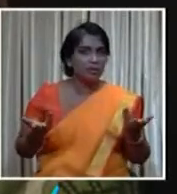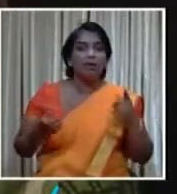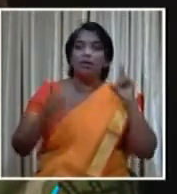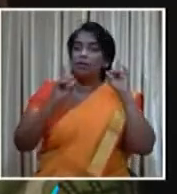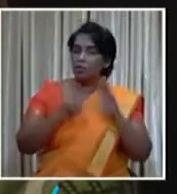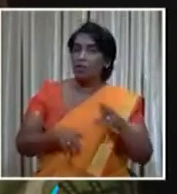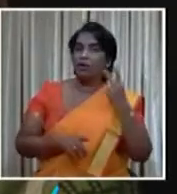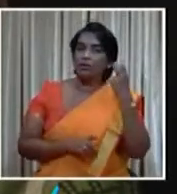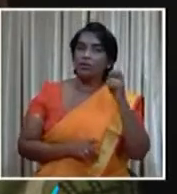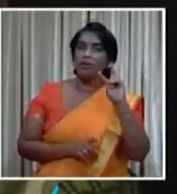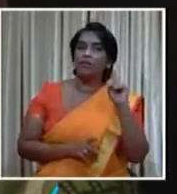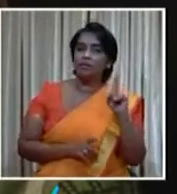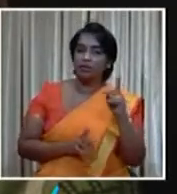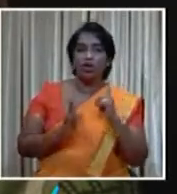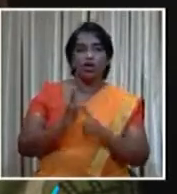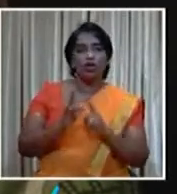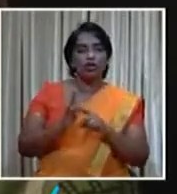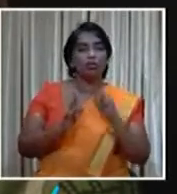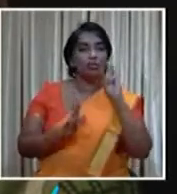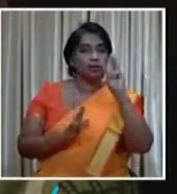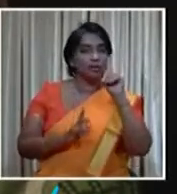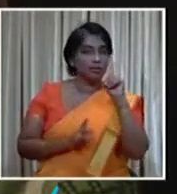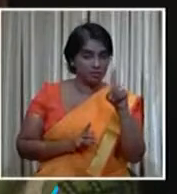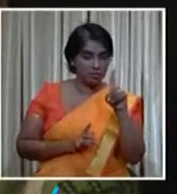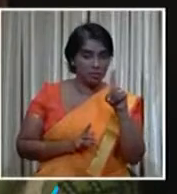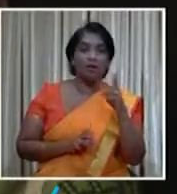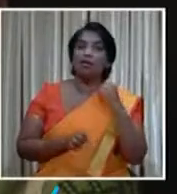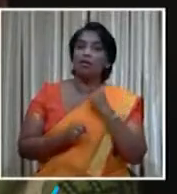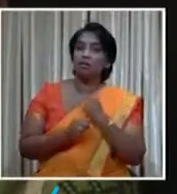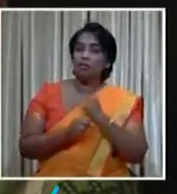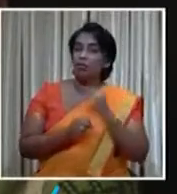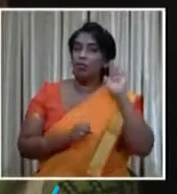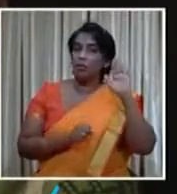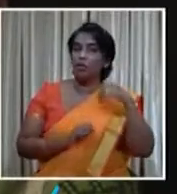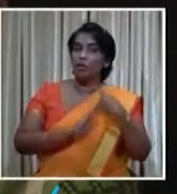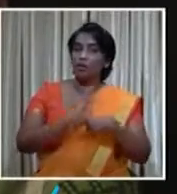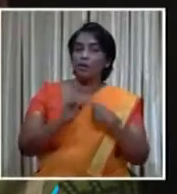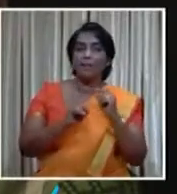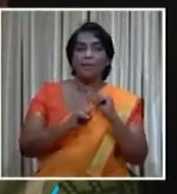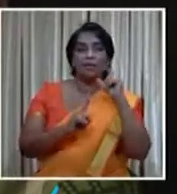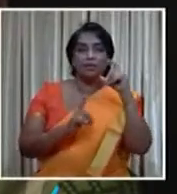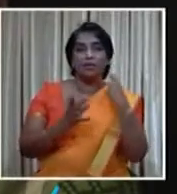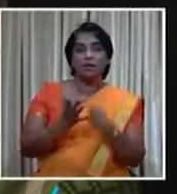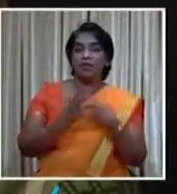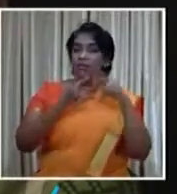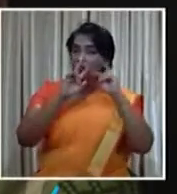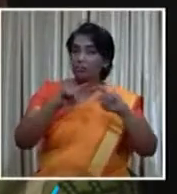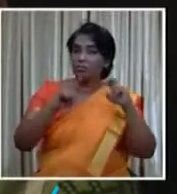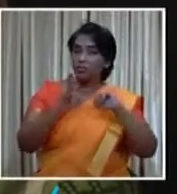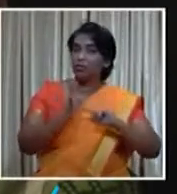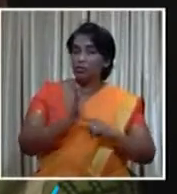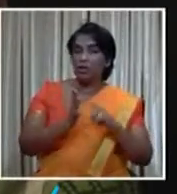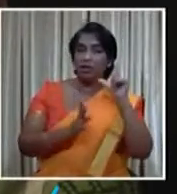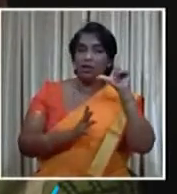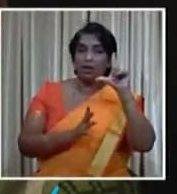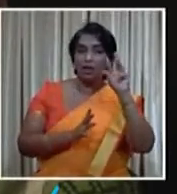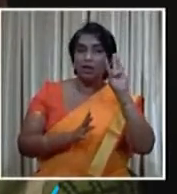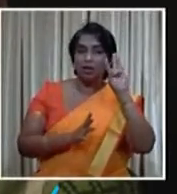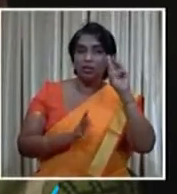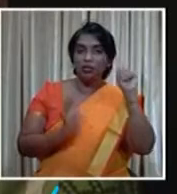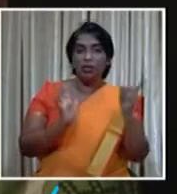එලෙසම 2021 ඔක්තෝබර් 31 වන විට රජය විසින් මෙරටට PCR පරීක්ෂණ කට්ටල